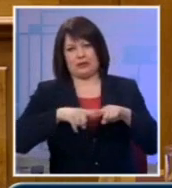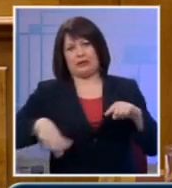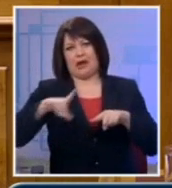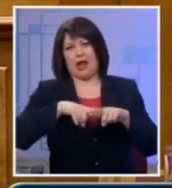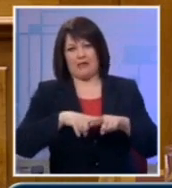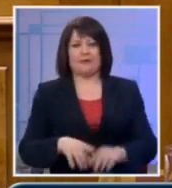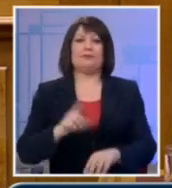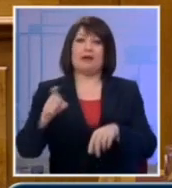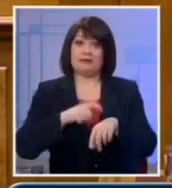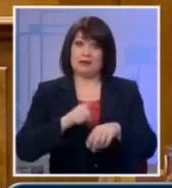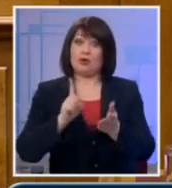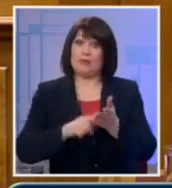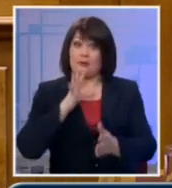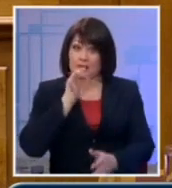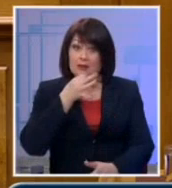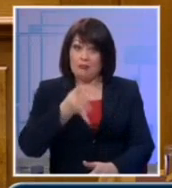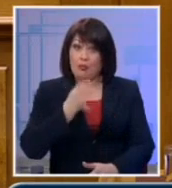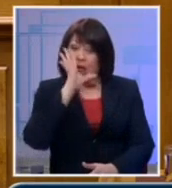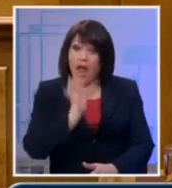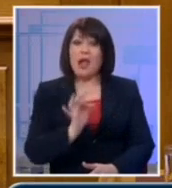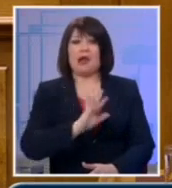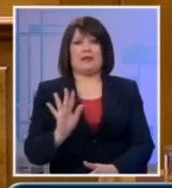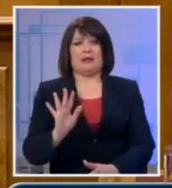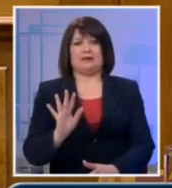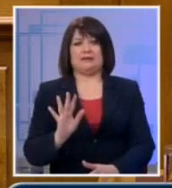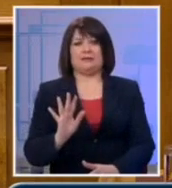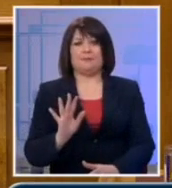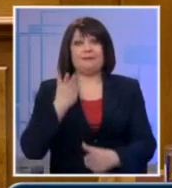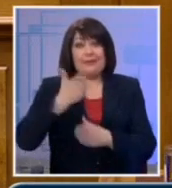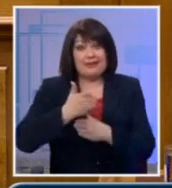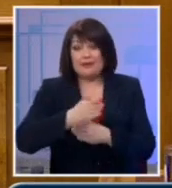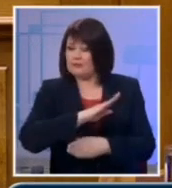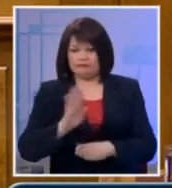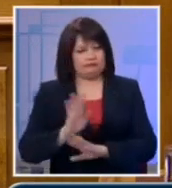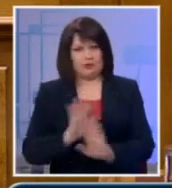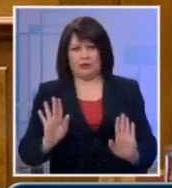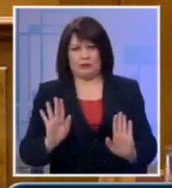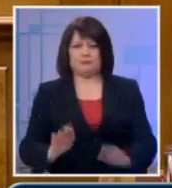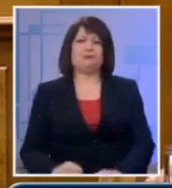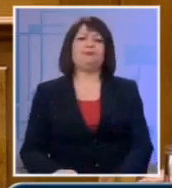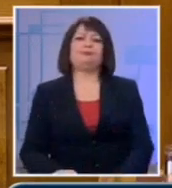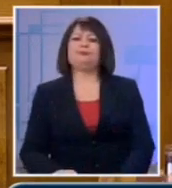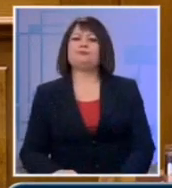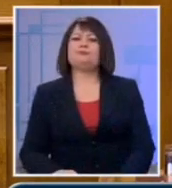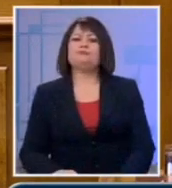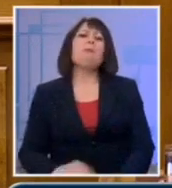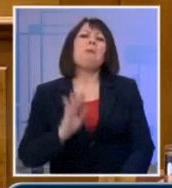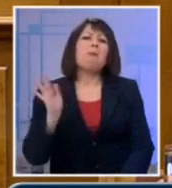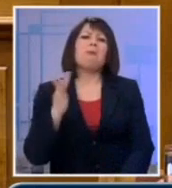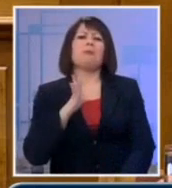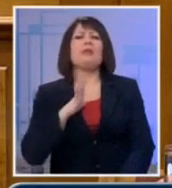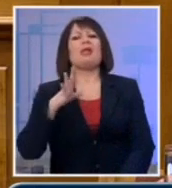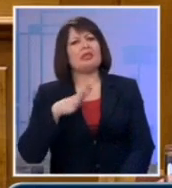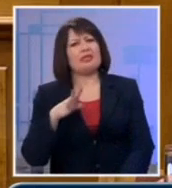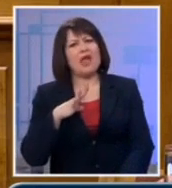Γιατί ήρθε η ώρα να πούμε αλήθειες. Αλήθειες που δεν κρύβονται πια. Όσο κι αν κανείς